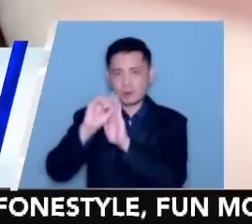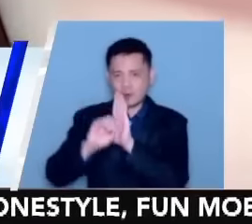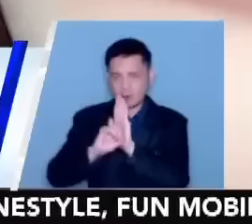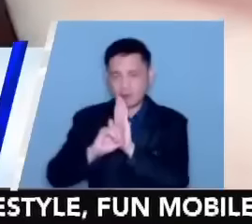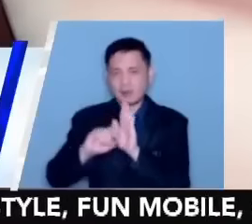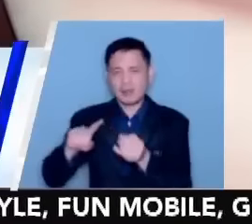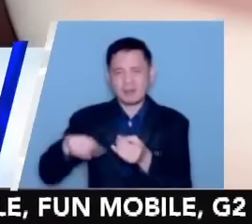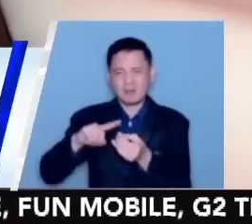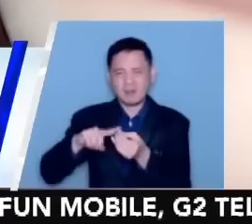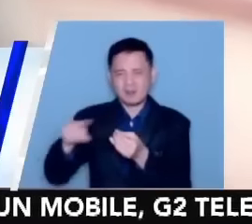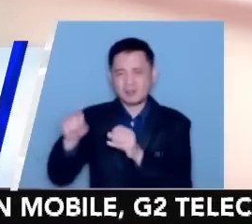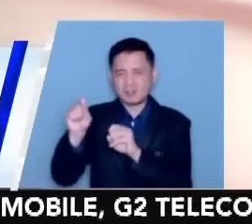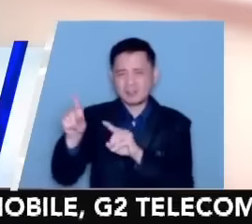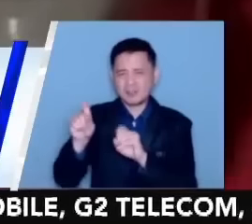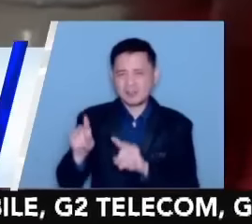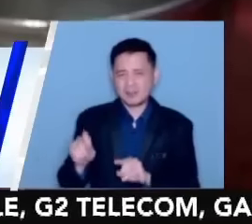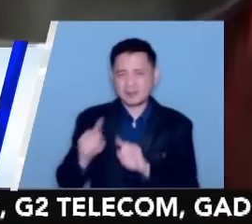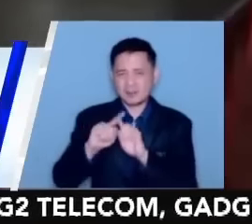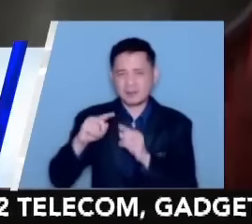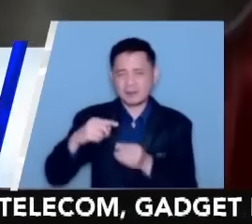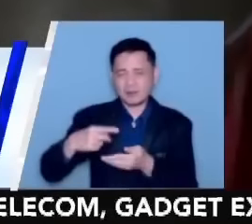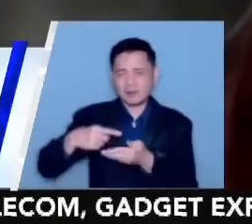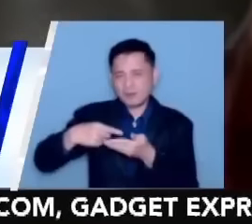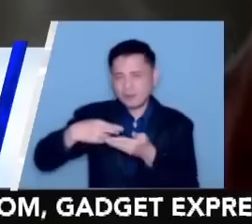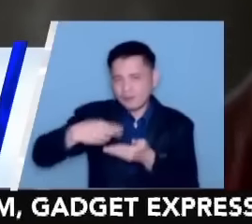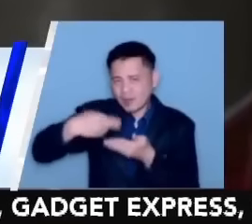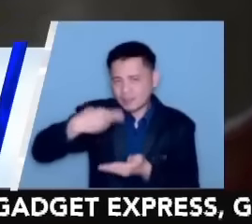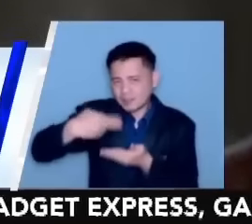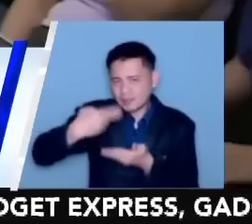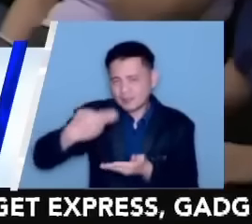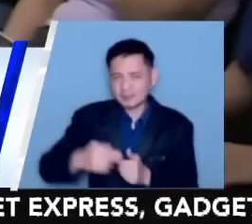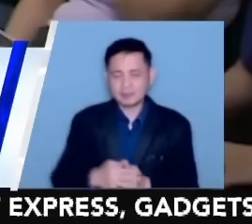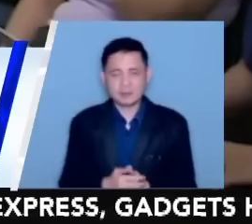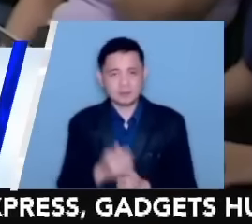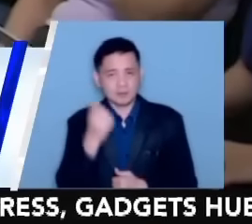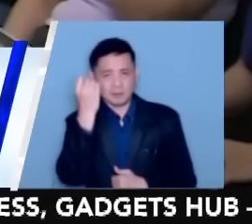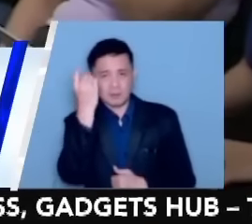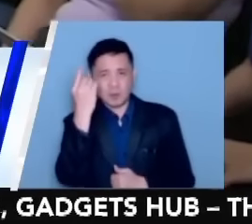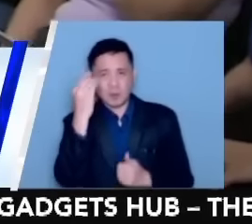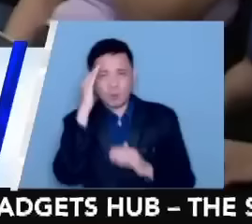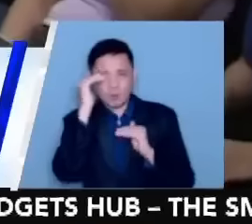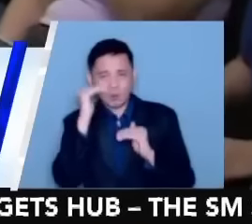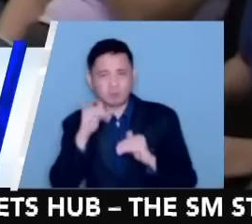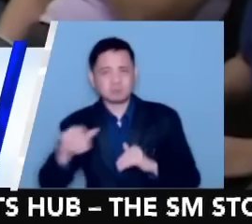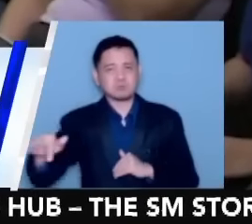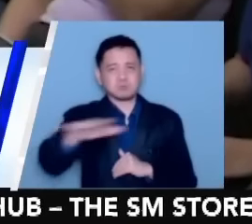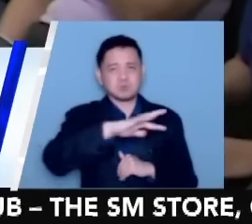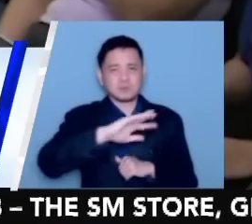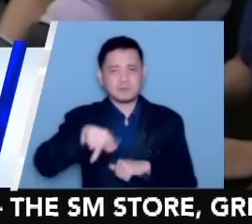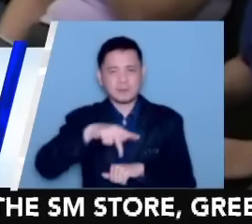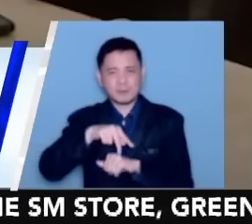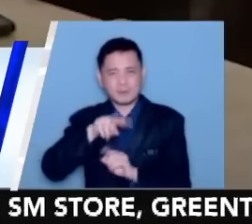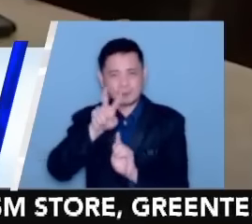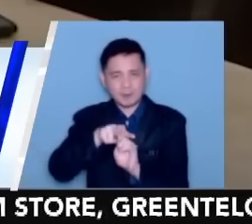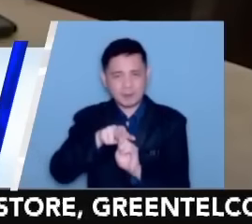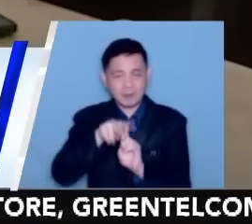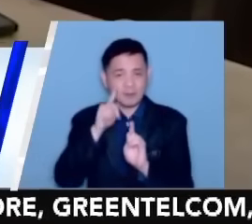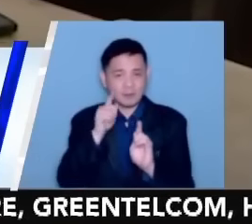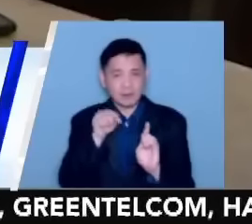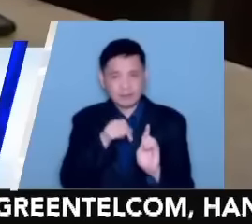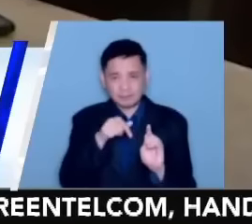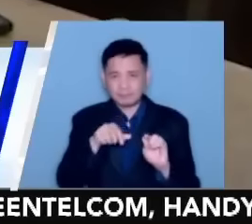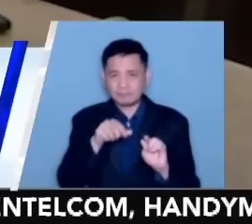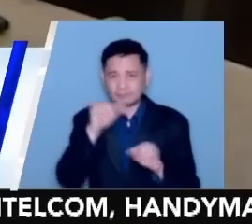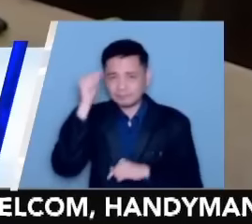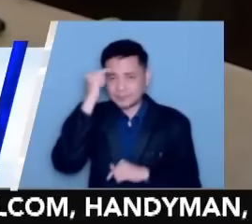rice sa mga kainan. Pero target daw ng kampanya na maging nationwide ito. Kahit sa government agencies muna, bago magkaroon ng executive